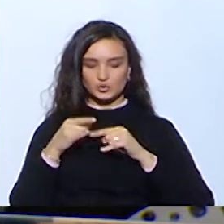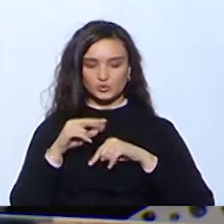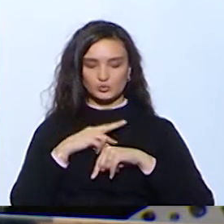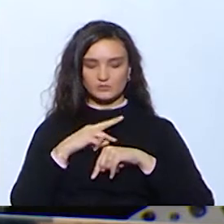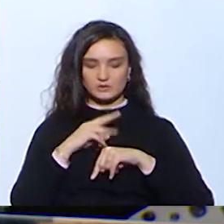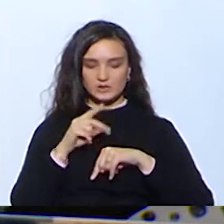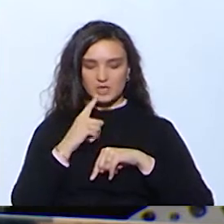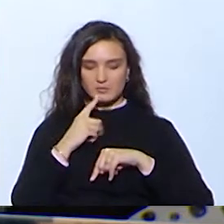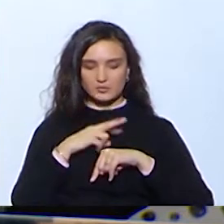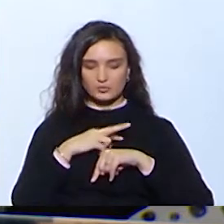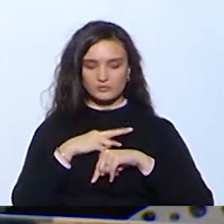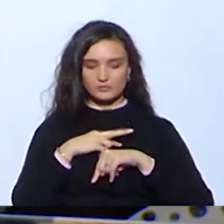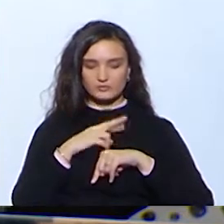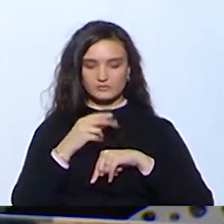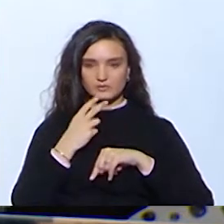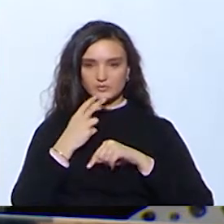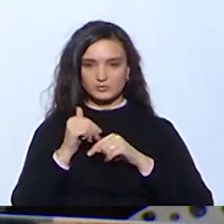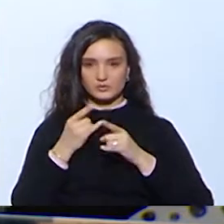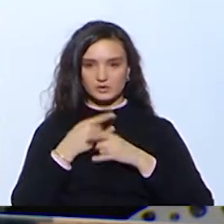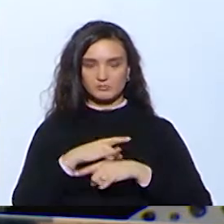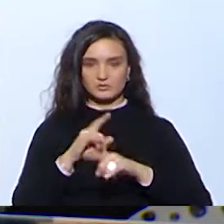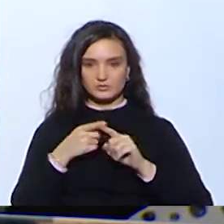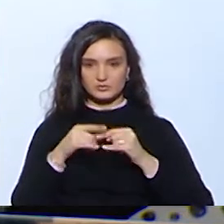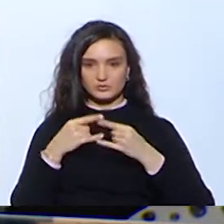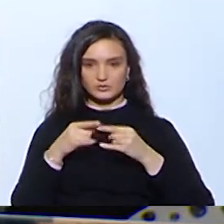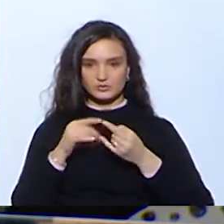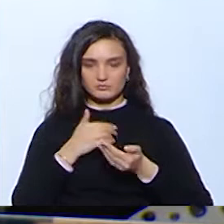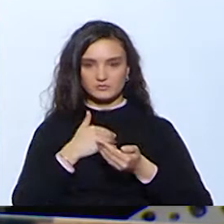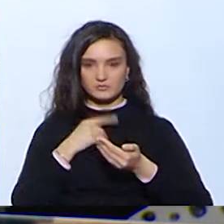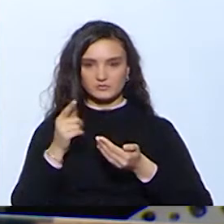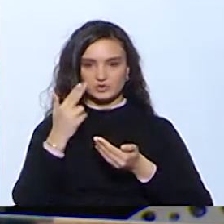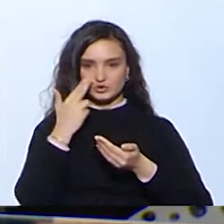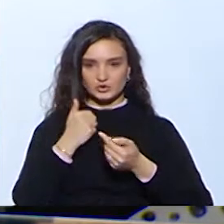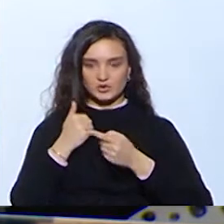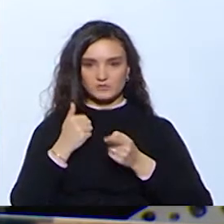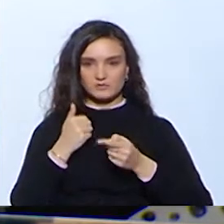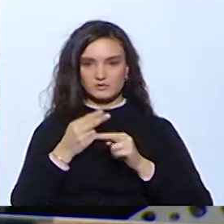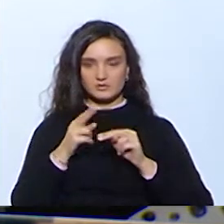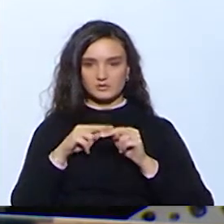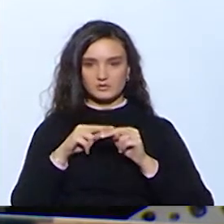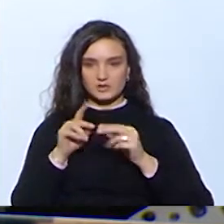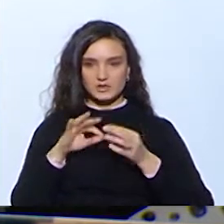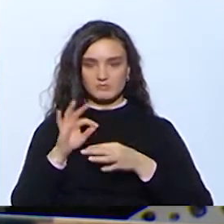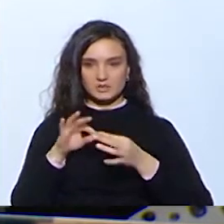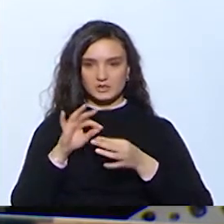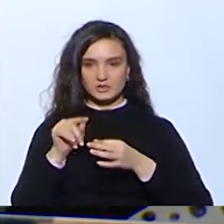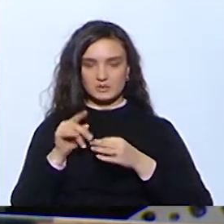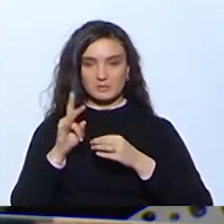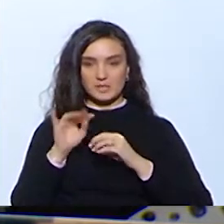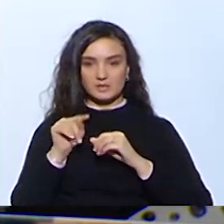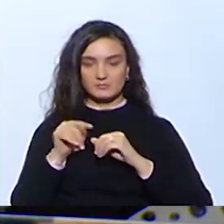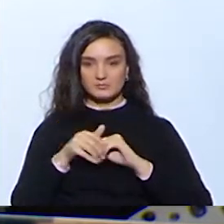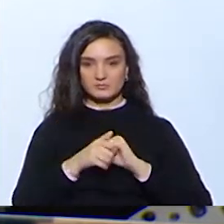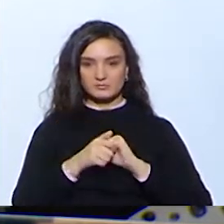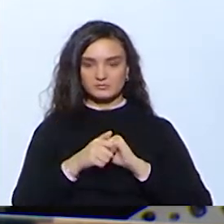უყვასო და კანფეტი უყვასო და ვიცინი როგორ დაიბადა თუ არა შოკოლადი მინდა თქვენ შეაჩვიეთ მეთქი და ეს ესეთ მეტია მაგრამ